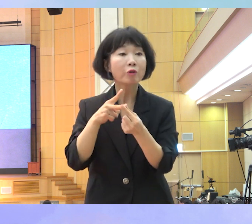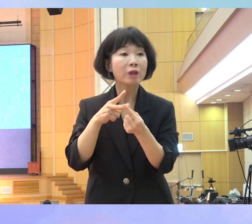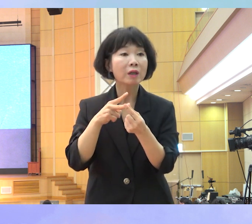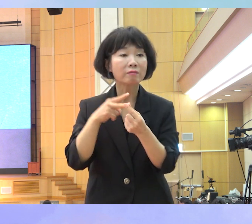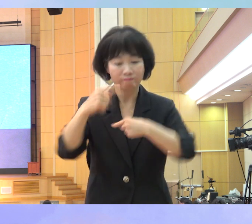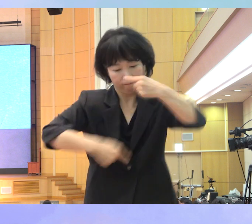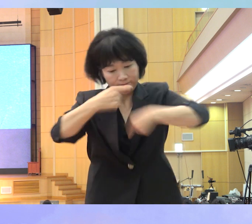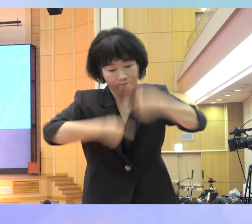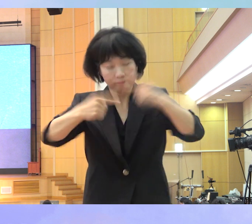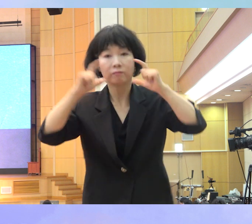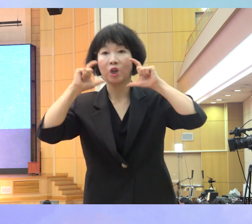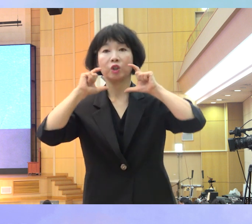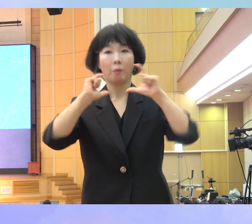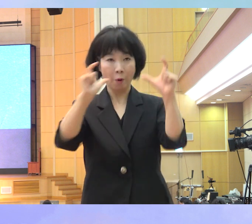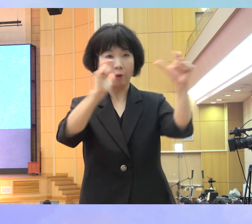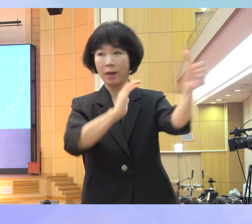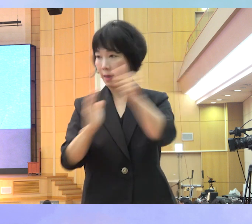선포하라는 거예요.